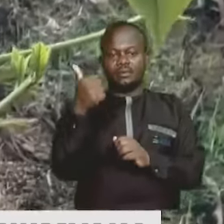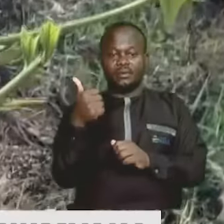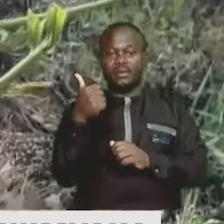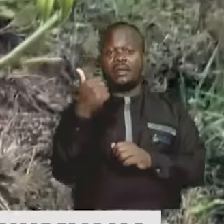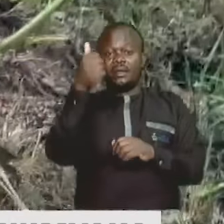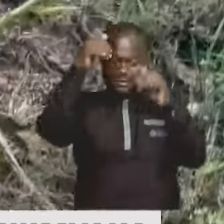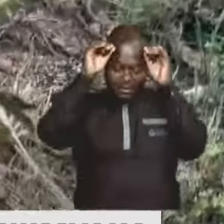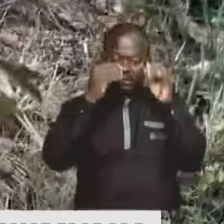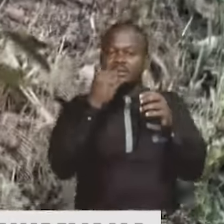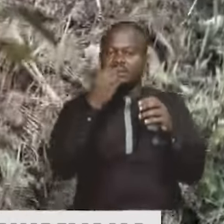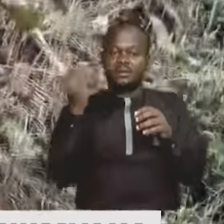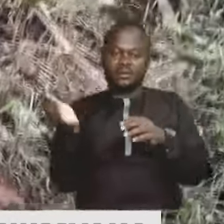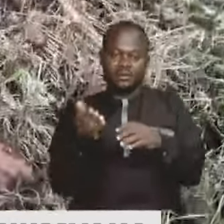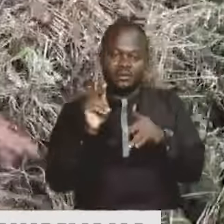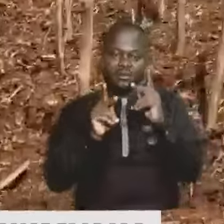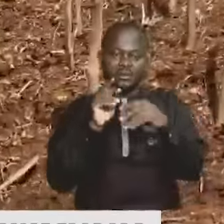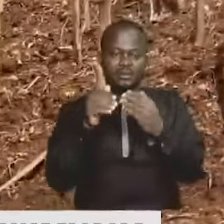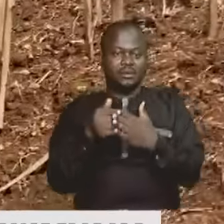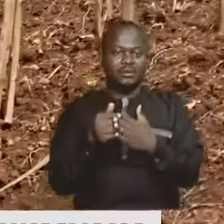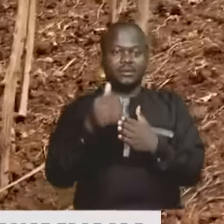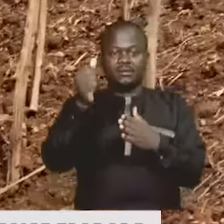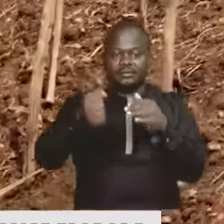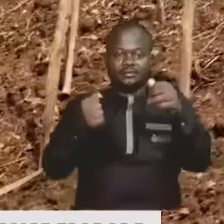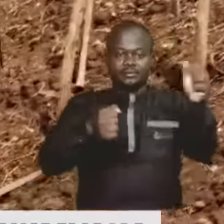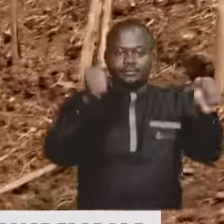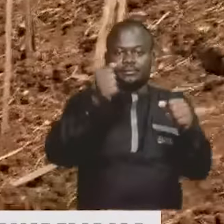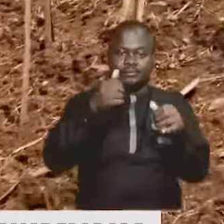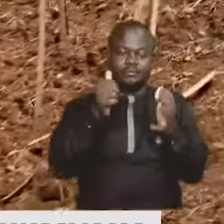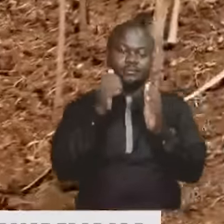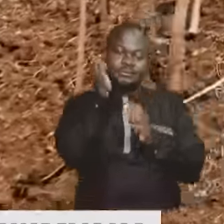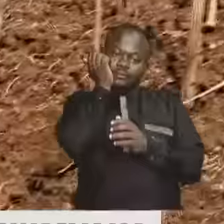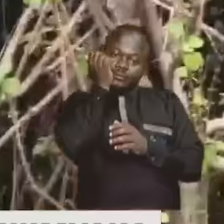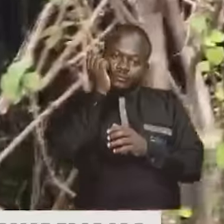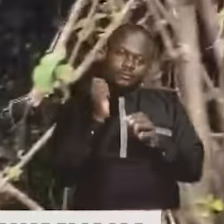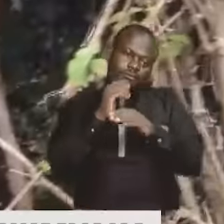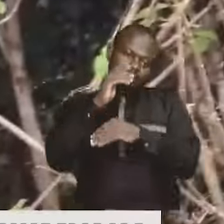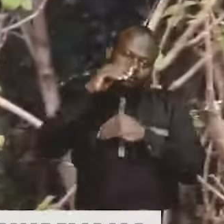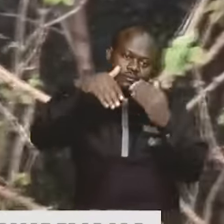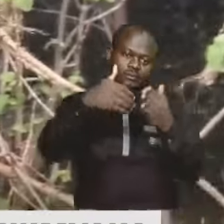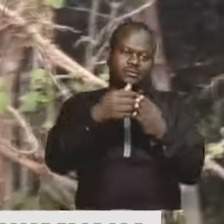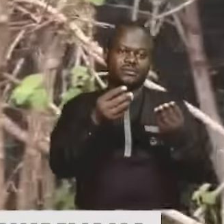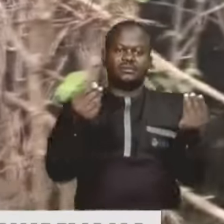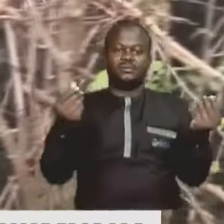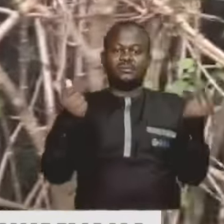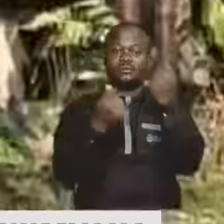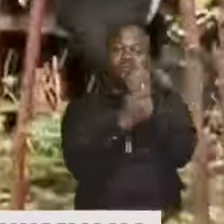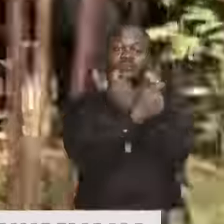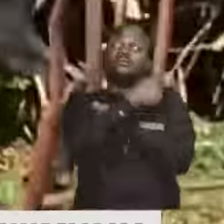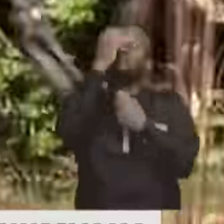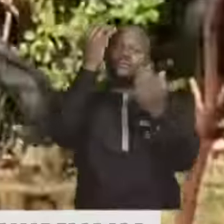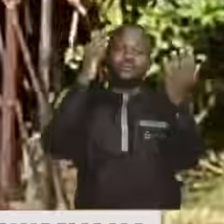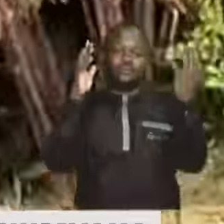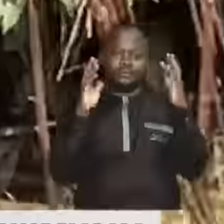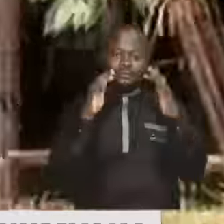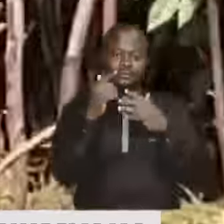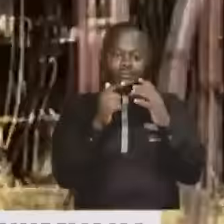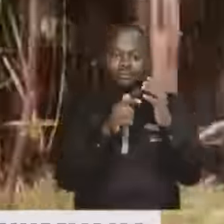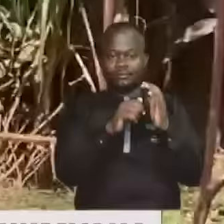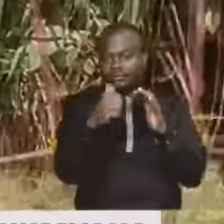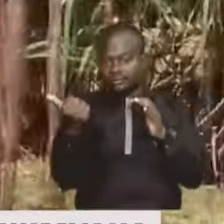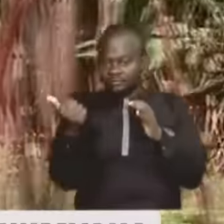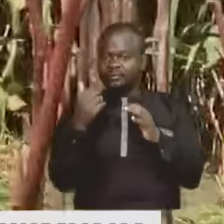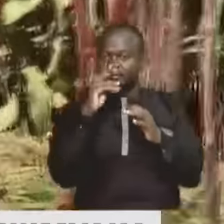zidariye ntibitemwe n'abaturage ngo babishingirire ibishyimbo cyangwa babicane byangizwa n'imihindagurikire y'ibihe ibindi bikarandurwa